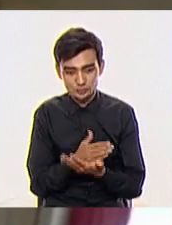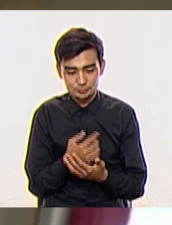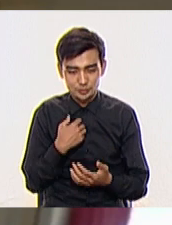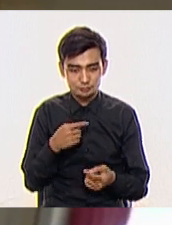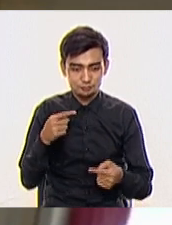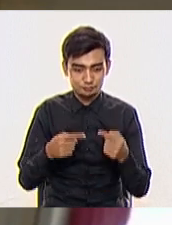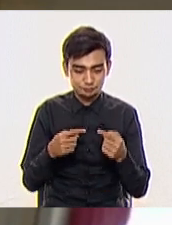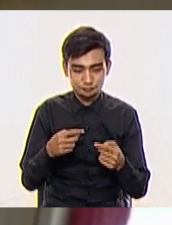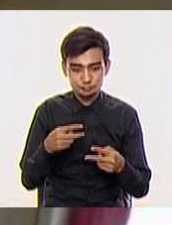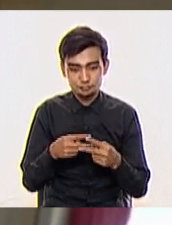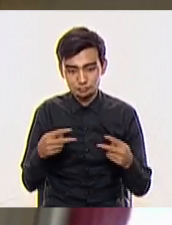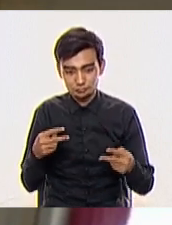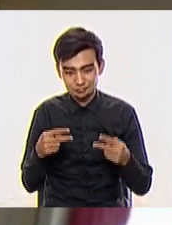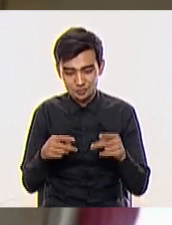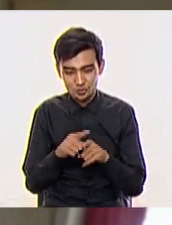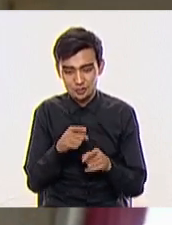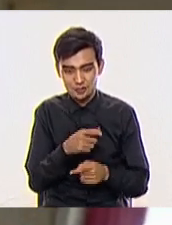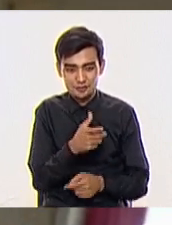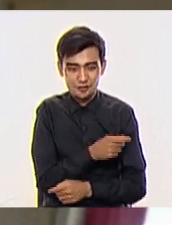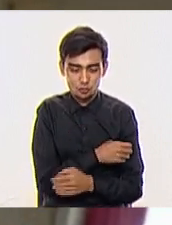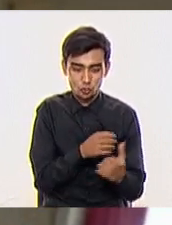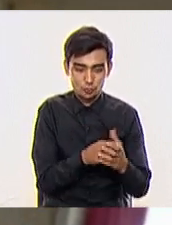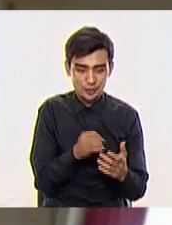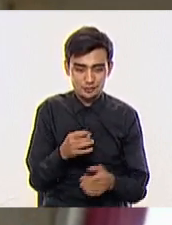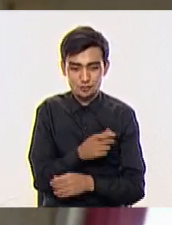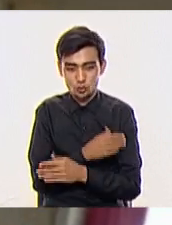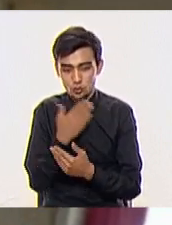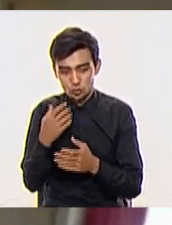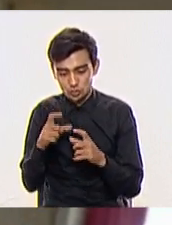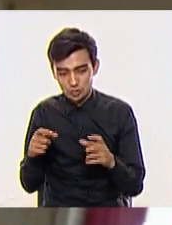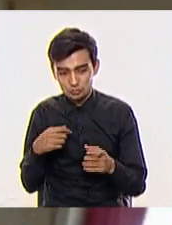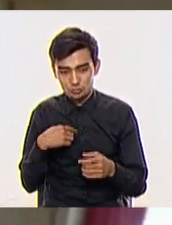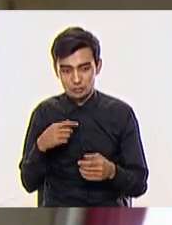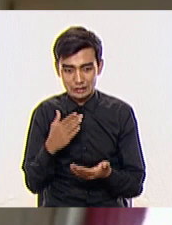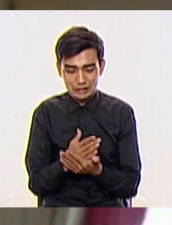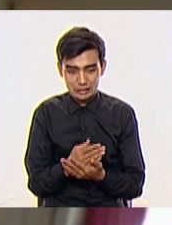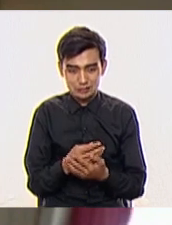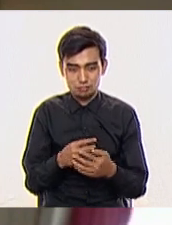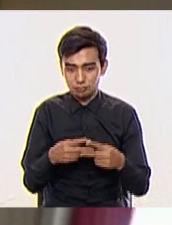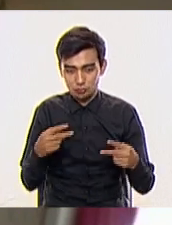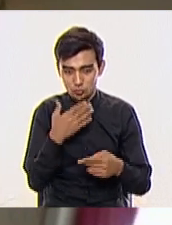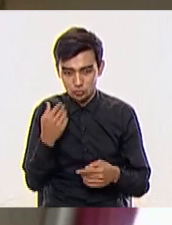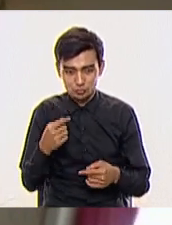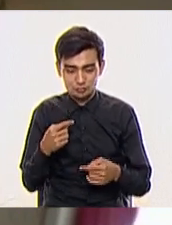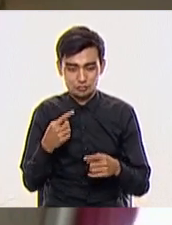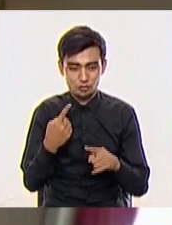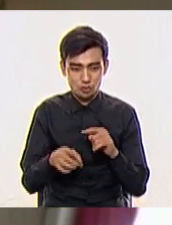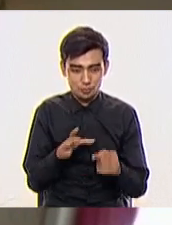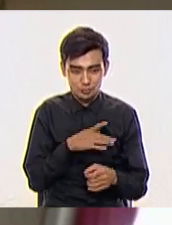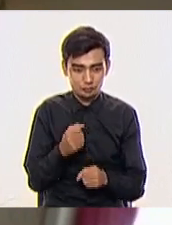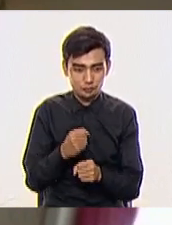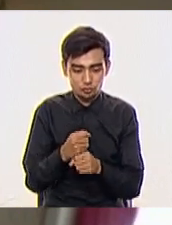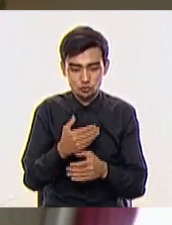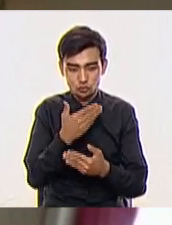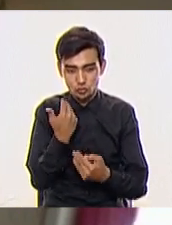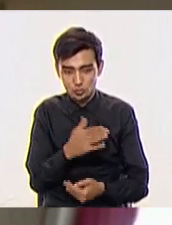сравниваем группу вакцинированных и группу плацебо. И мы сравниваем, и вот эта разница, и есть эффективность. Да? Этого не было сделано, то